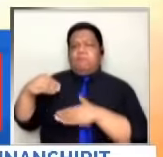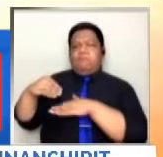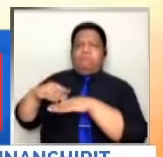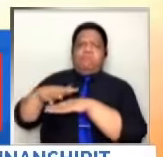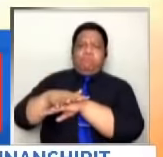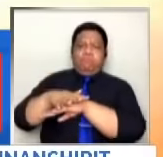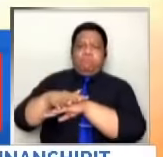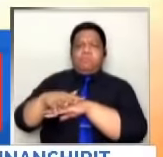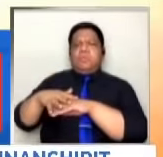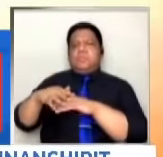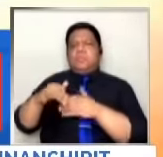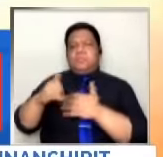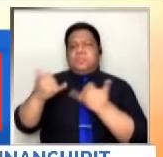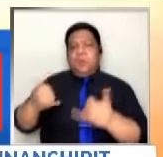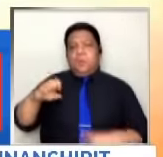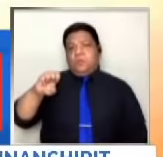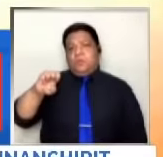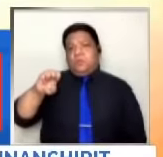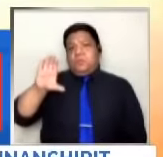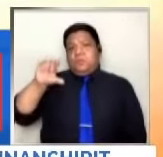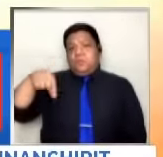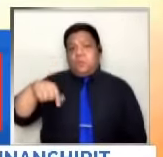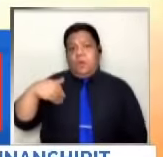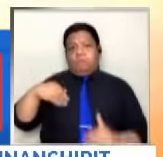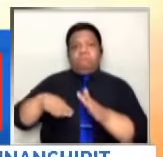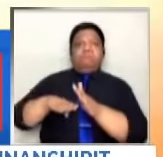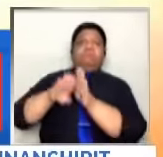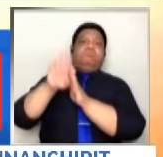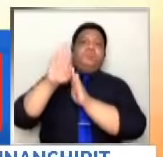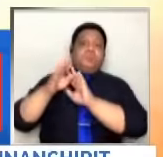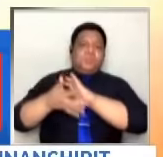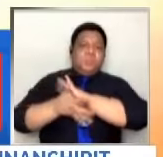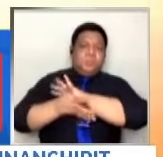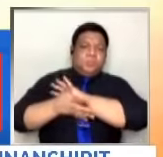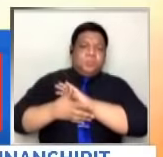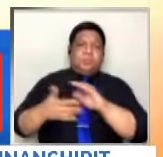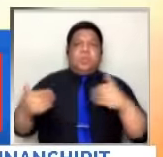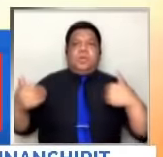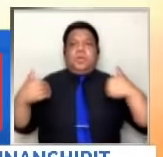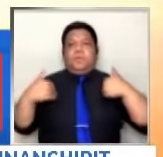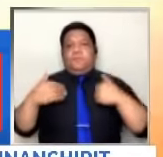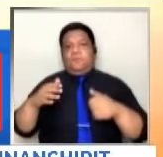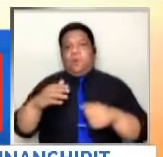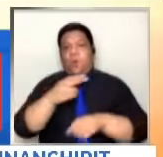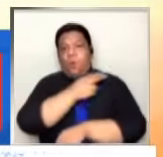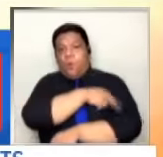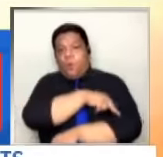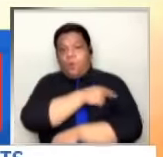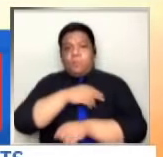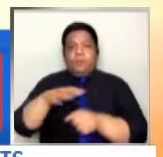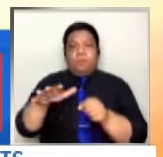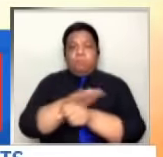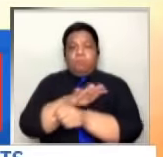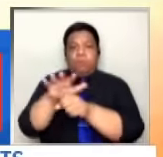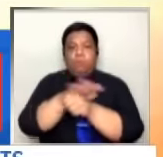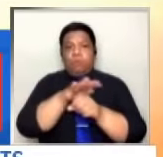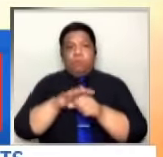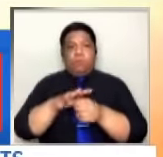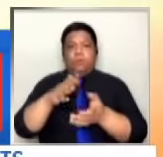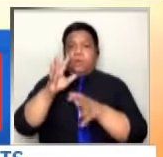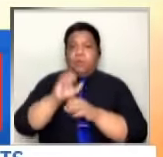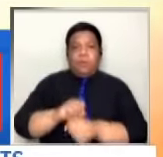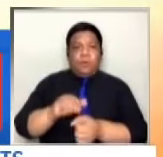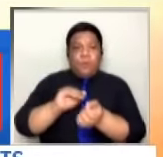yung nasa ECQ tayo and may surge tayo, puno yung mga hospitals natin. Usually mga frontliners din, mga healthcare works din